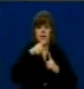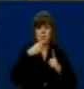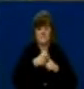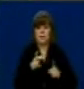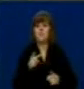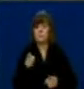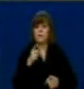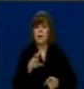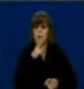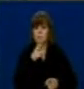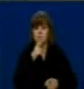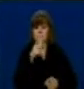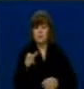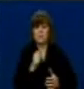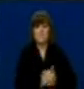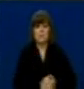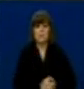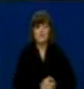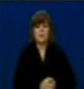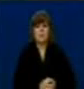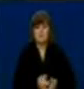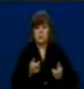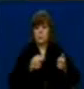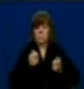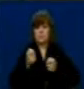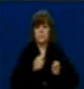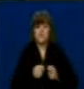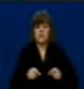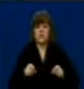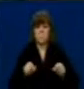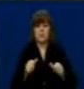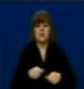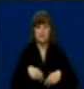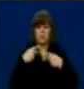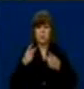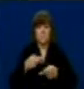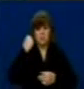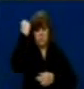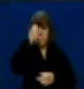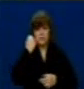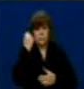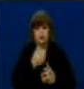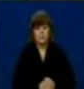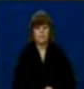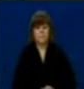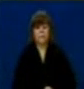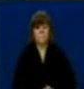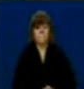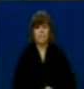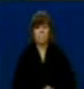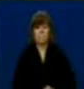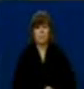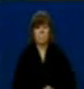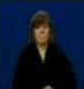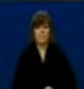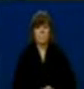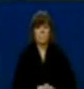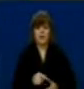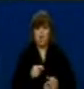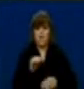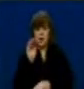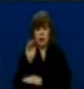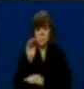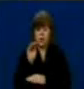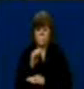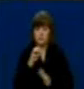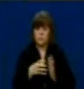të zgjerohen si administratë e korporatave që po e prëndësojnë Kosovën dhe po e shprëndësojnë publikun. I kotë pas ka qenë edhe raporti